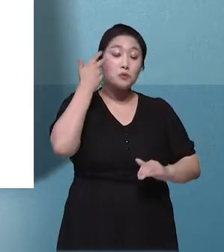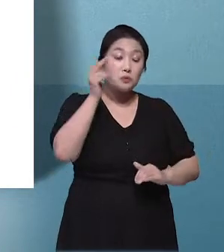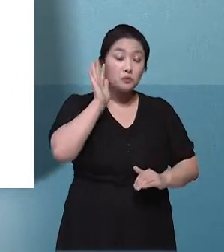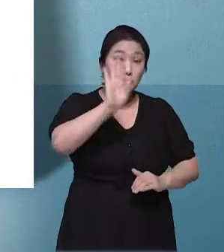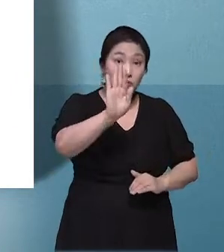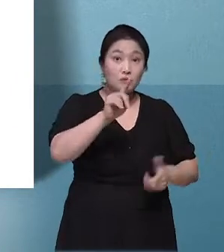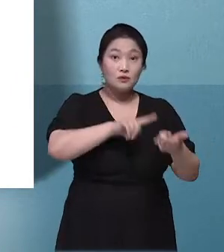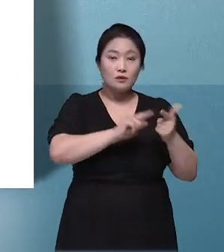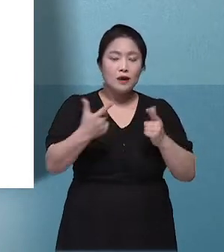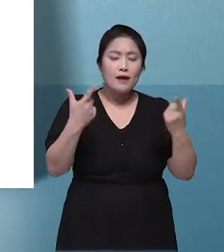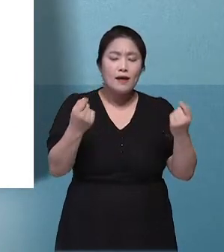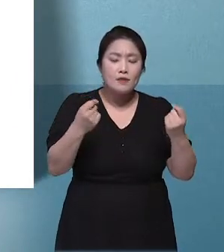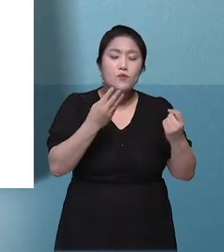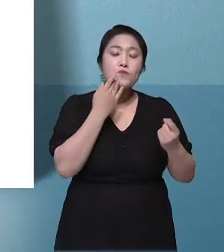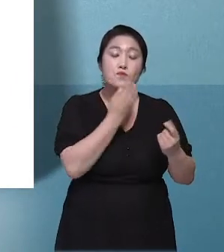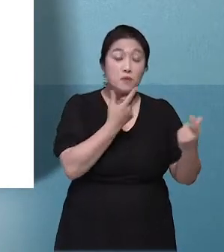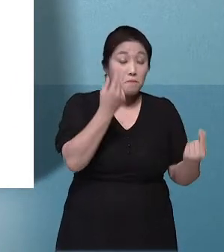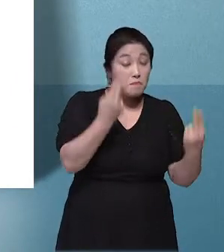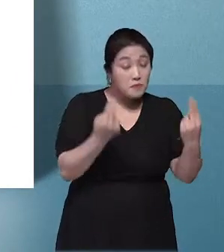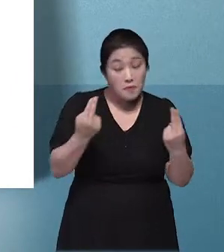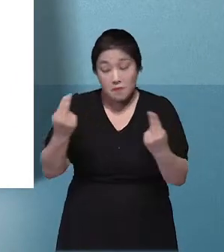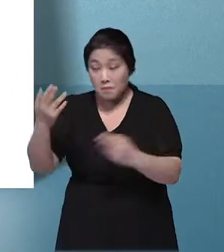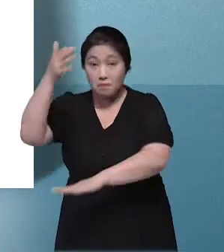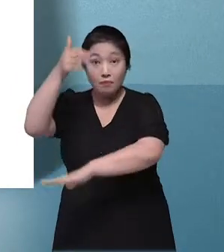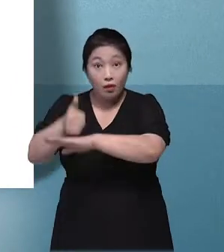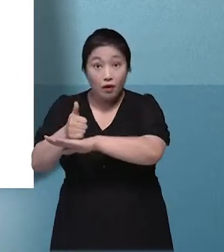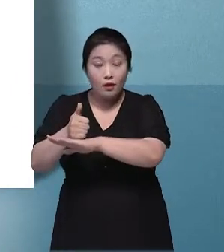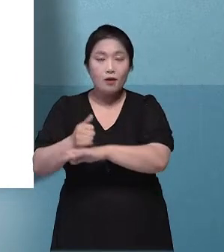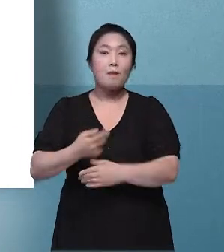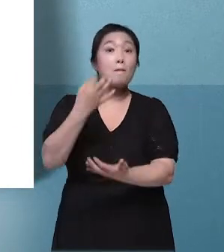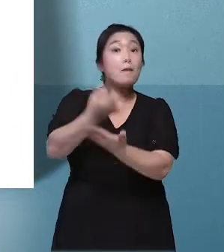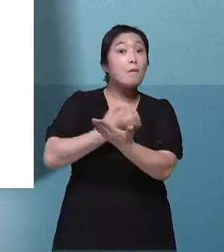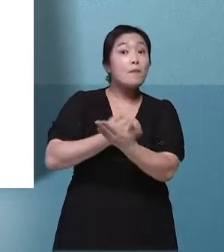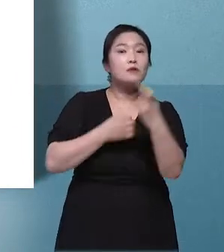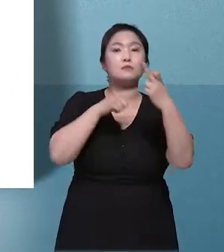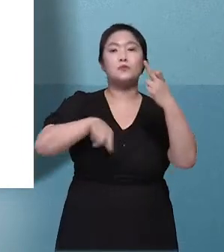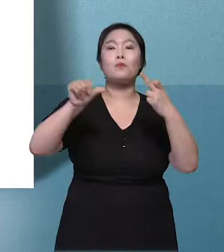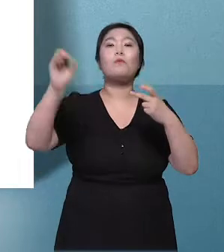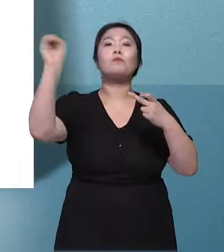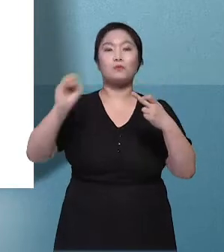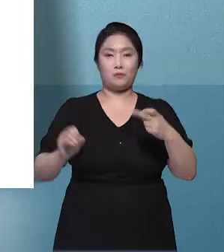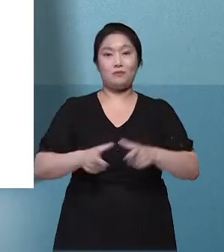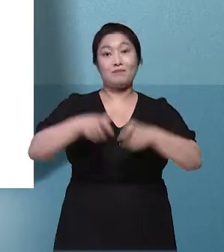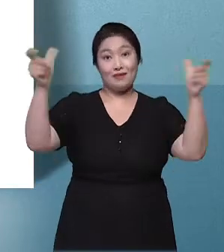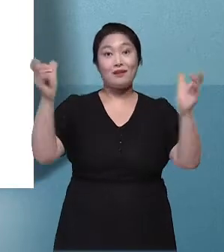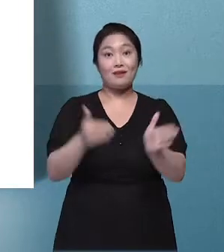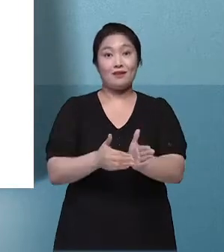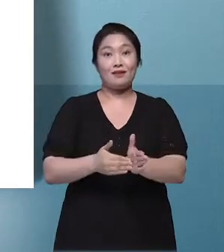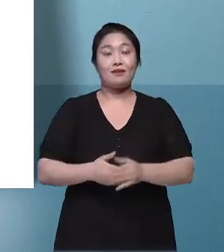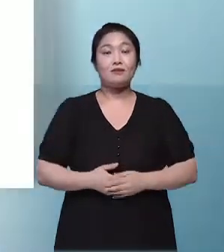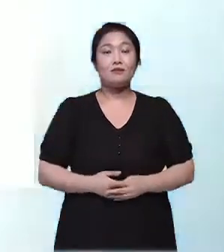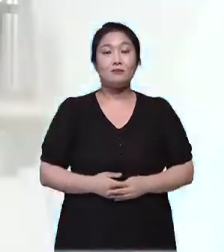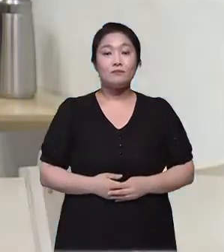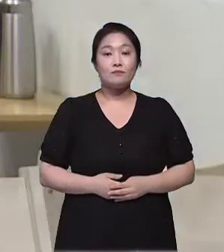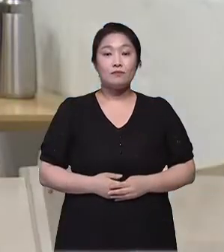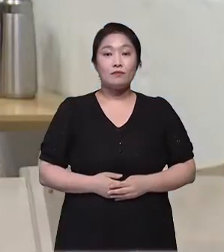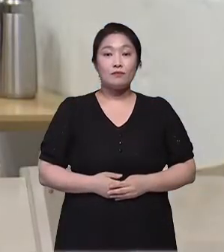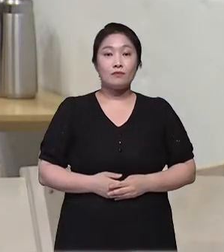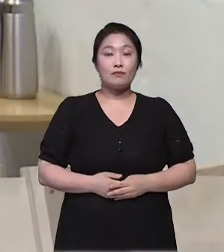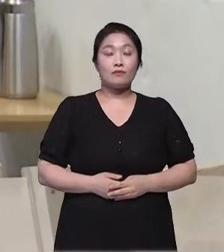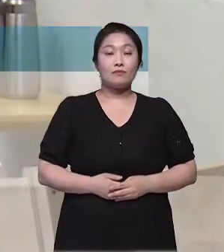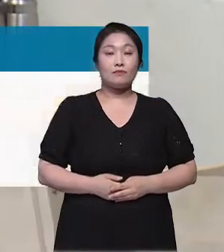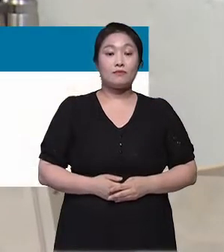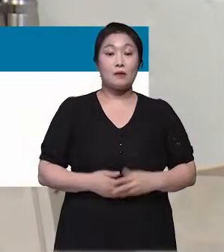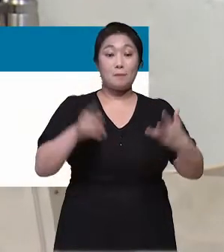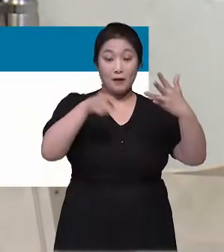동안을 같은 요일별로 비교한 결과 매출이 12.5% 증가했습니다. 8인 사적